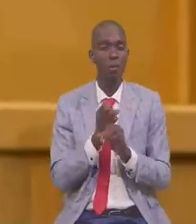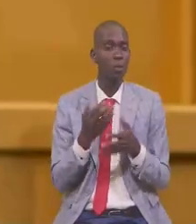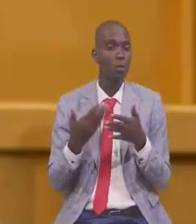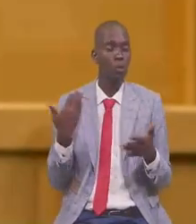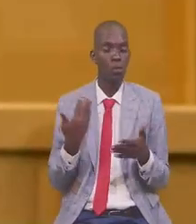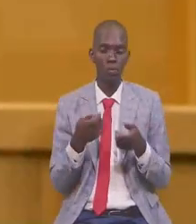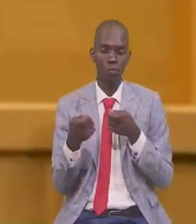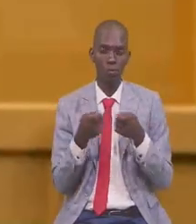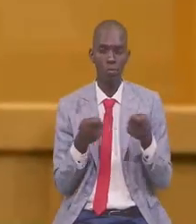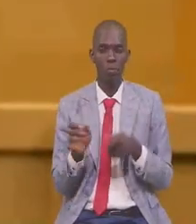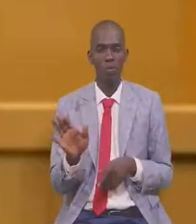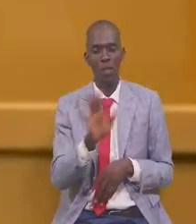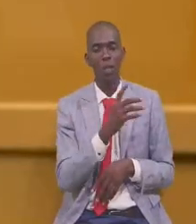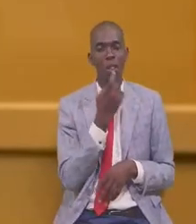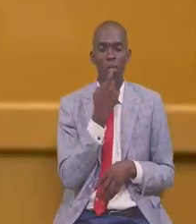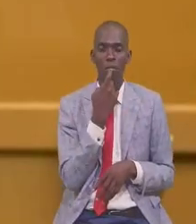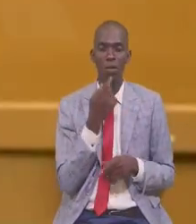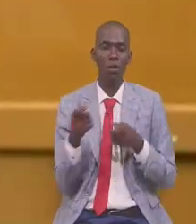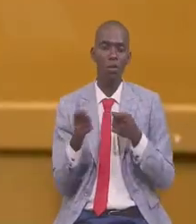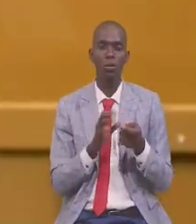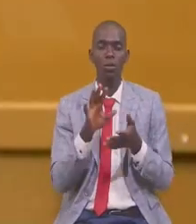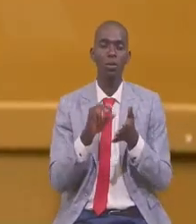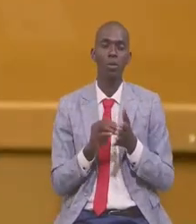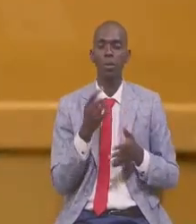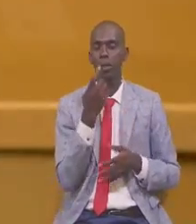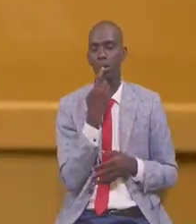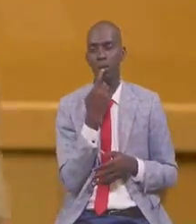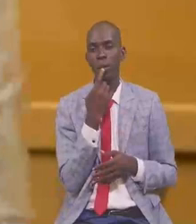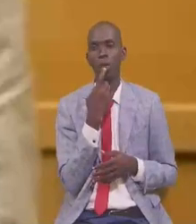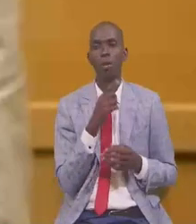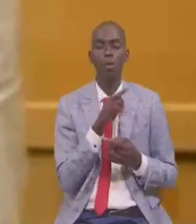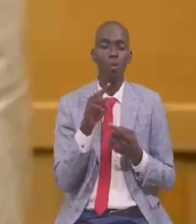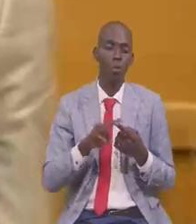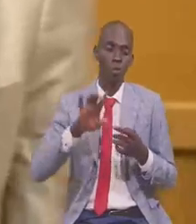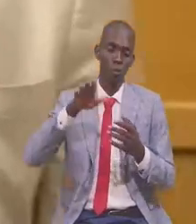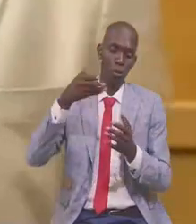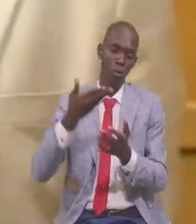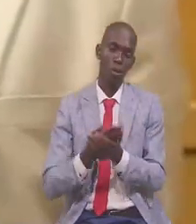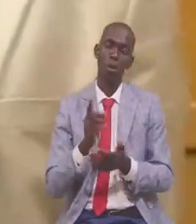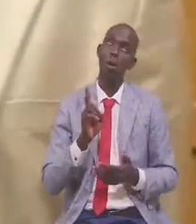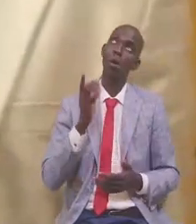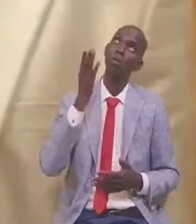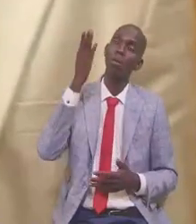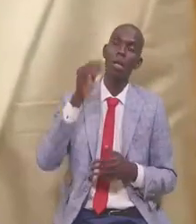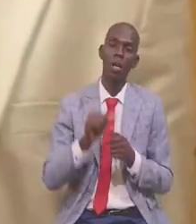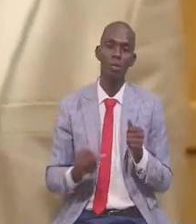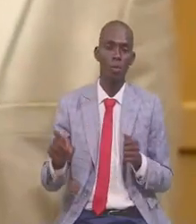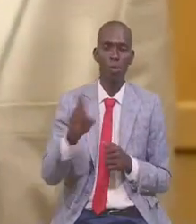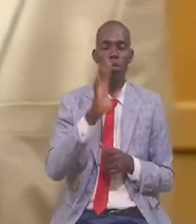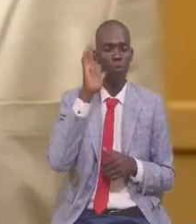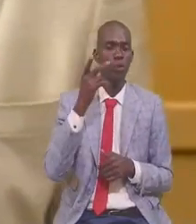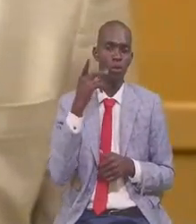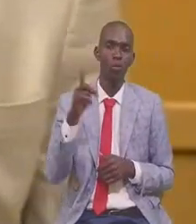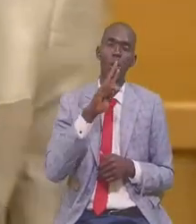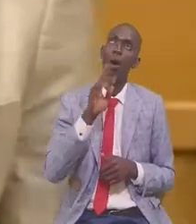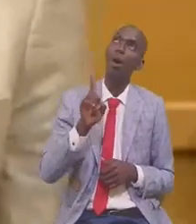leur langue et dompte ta langue. Quand tu seras là-bas, chacun te verra et saura que tu es là-bas.